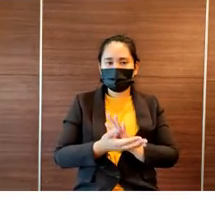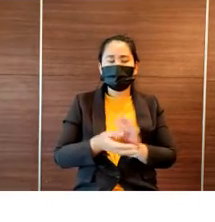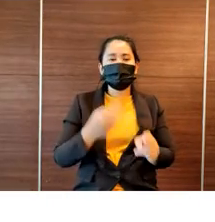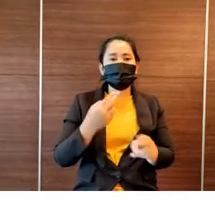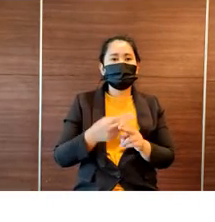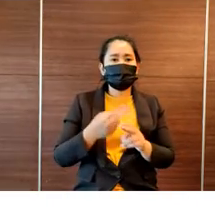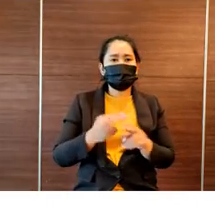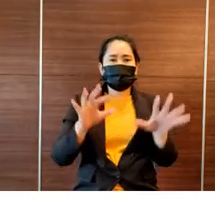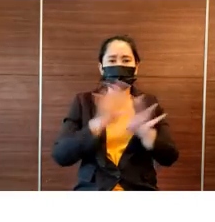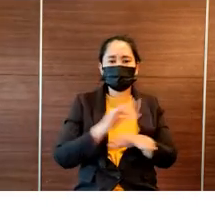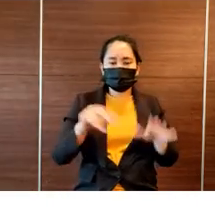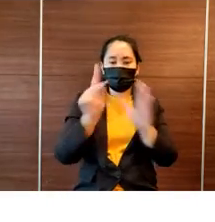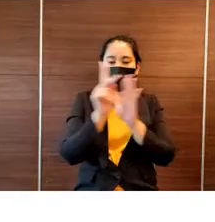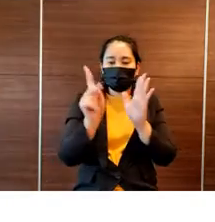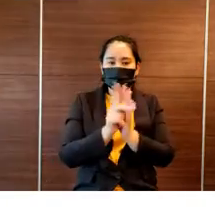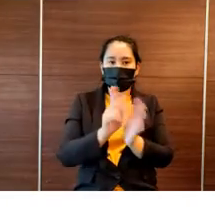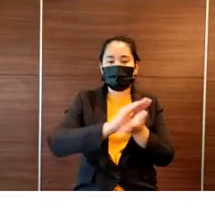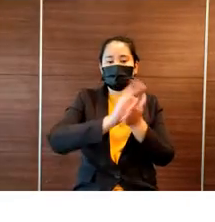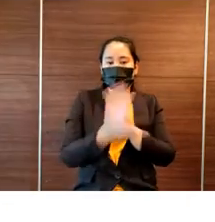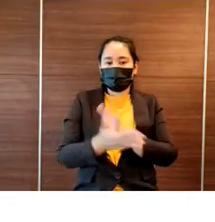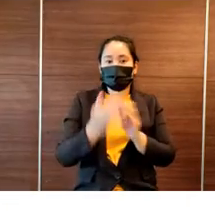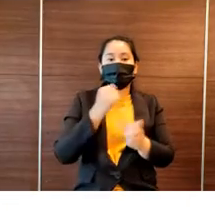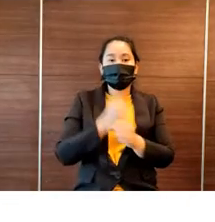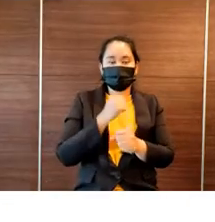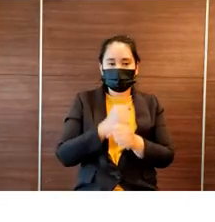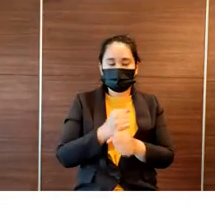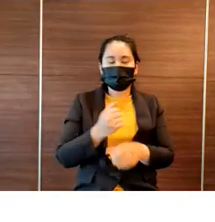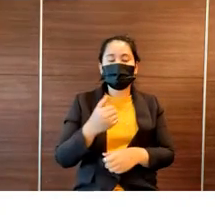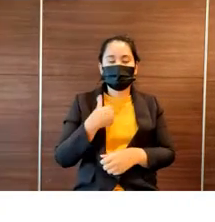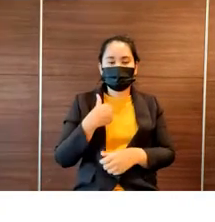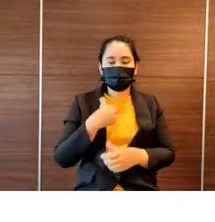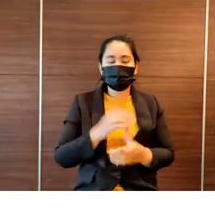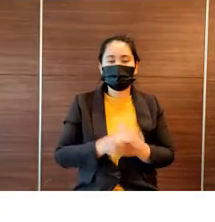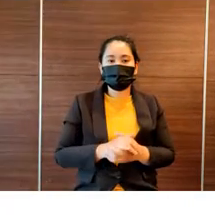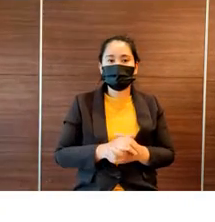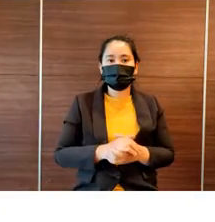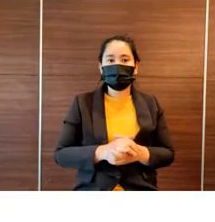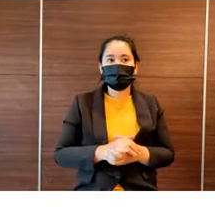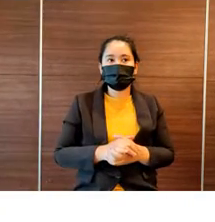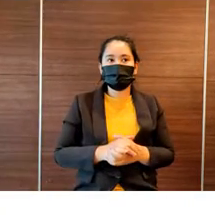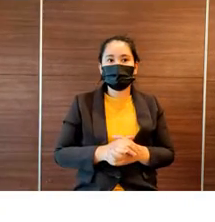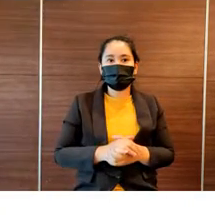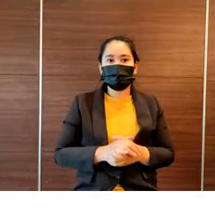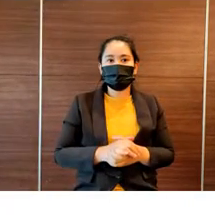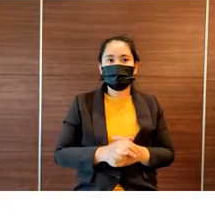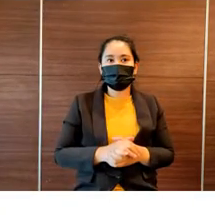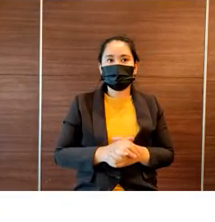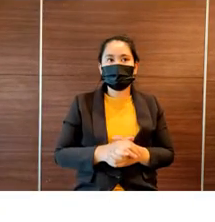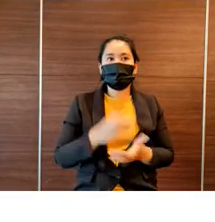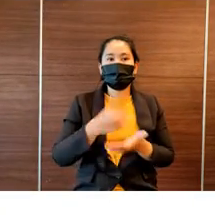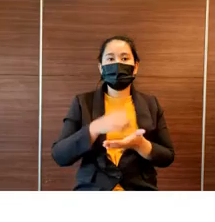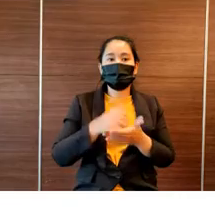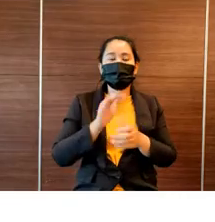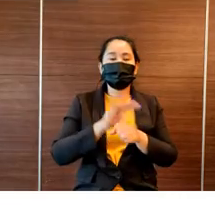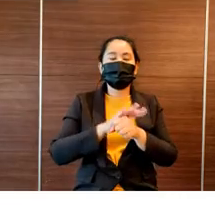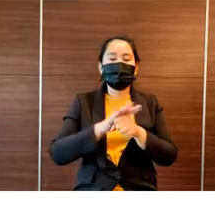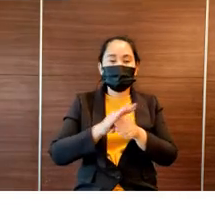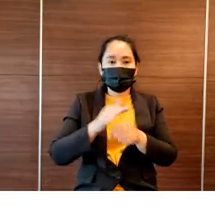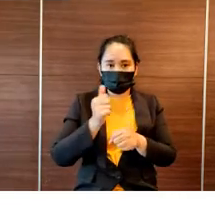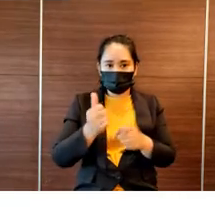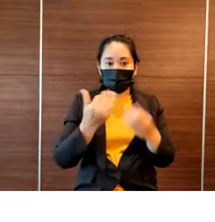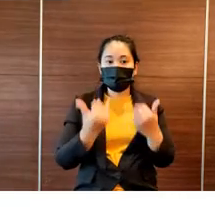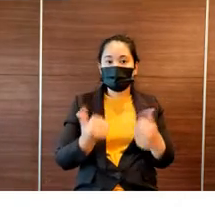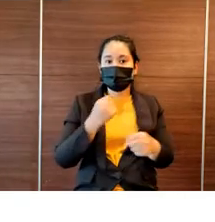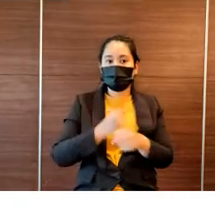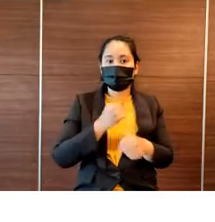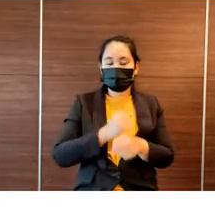ายๆว่าบัตรเบ่งเนี่ยเป็นเรื่องกฎหมายเข้ามาบูรณาการสถานการณ์ตอนนี้ขออนุญาตคร่าวๆว่าเราก็ทำทั้ง